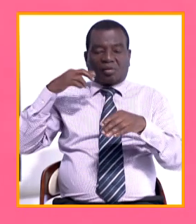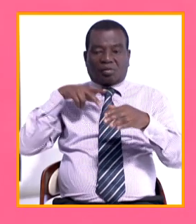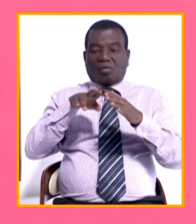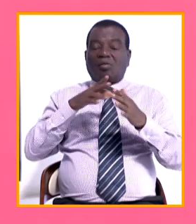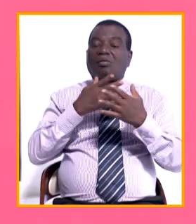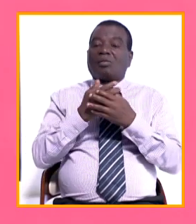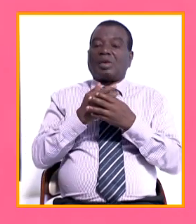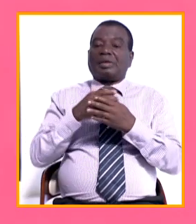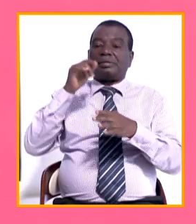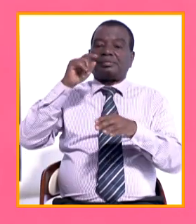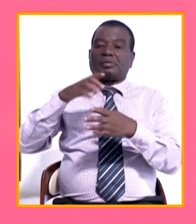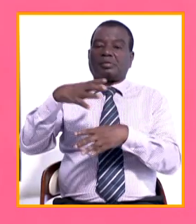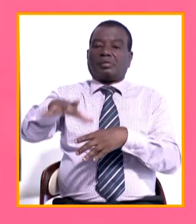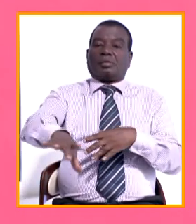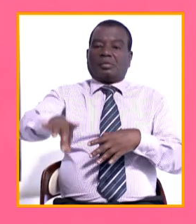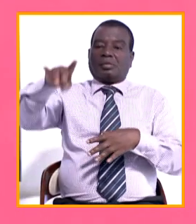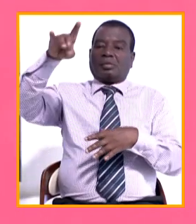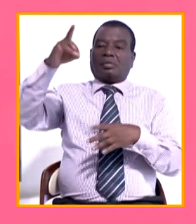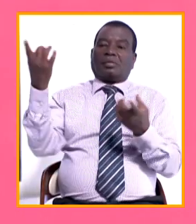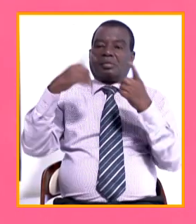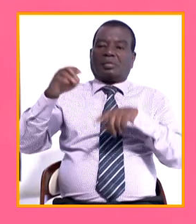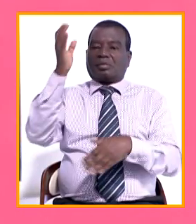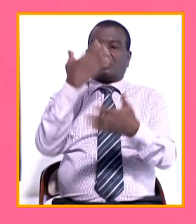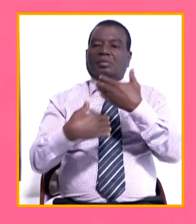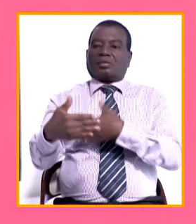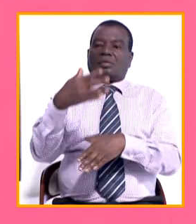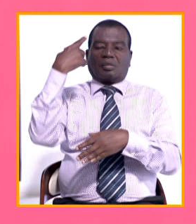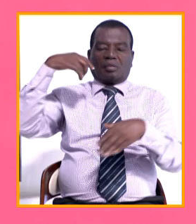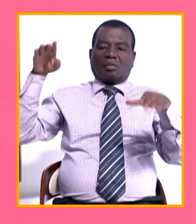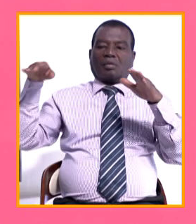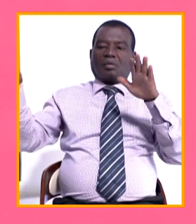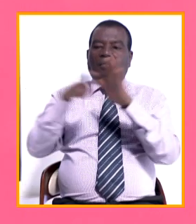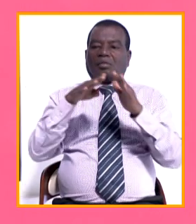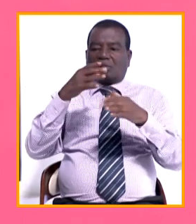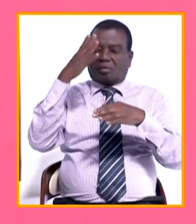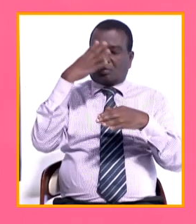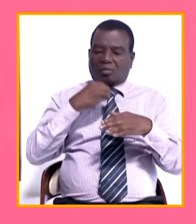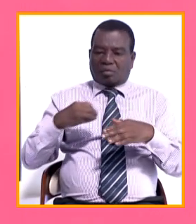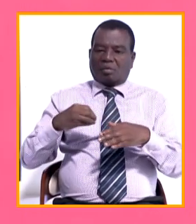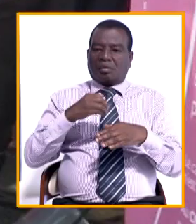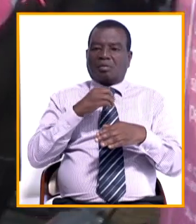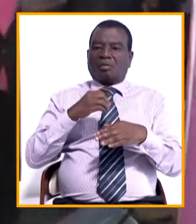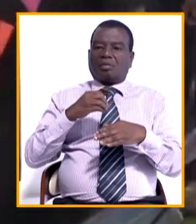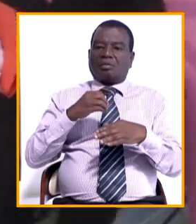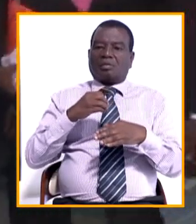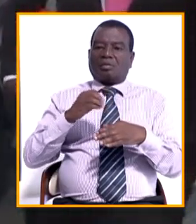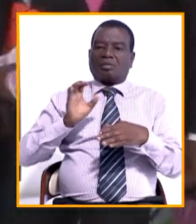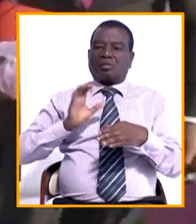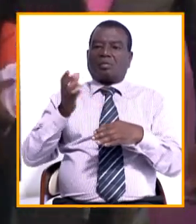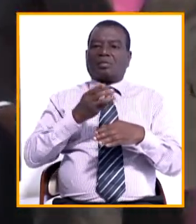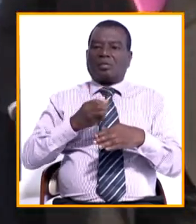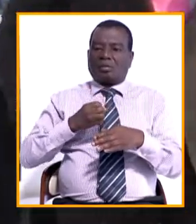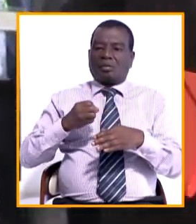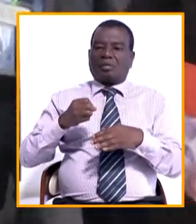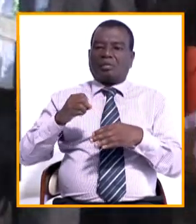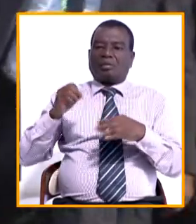apercevoir. C'est le trouver quand il va naître, pour l'empêcher de grandir et mieux le faire disparaître. Notons qu'à l'occasion de